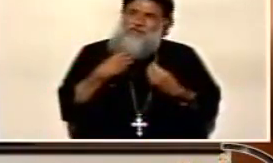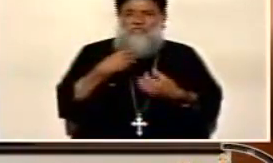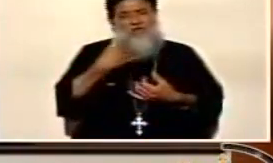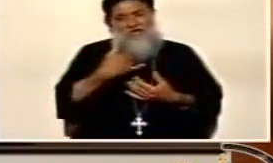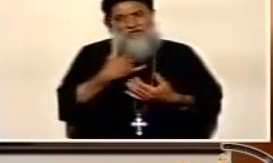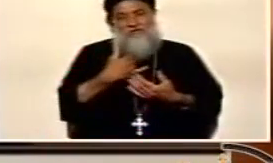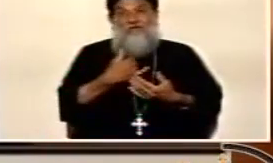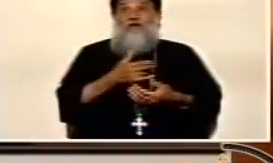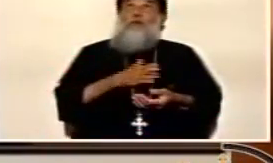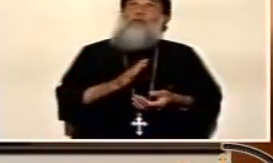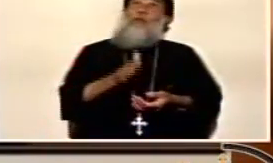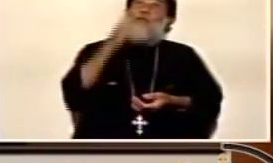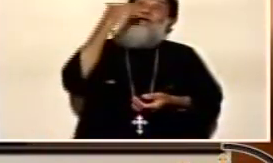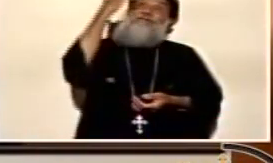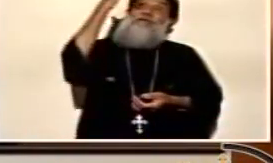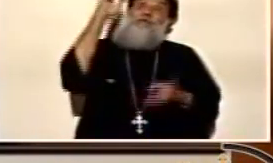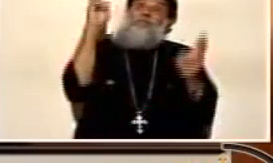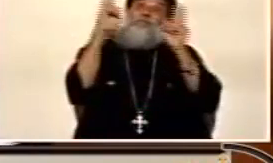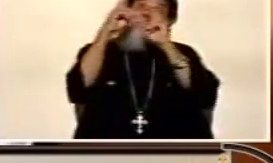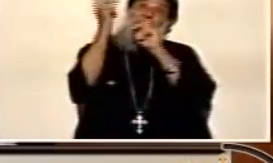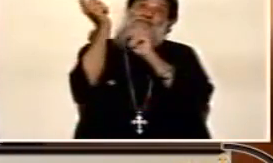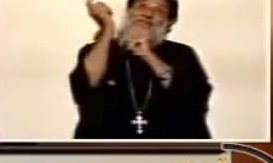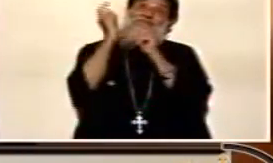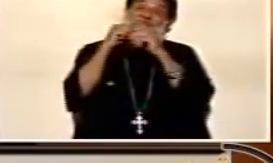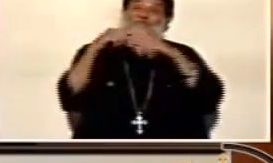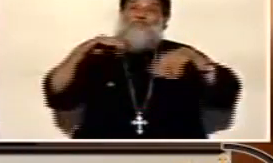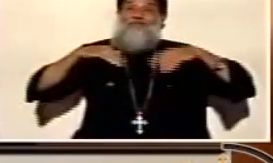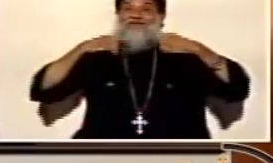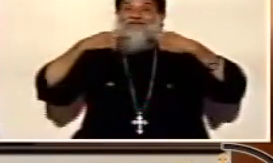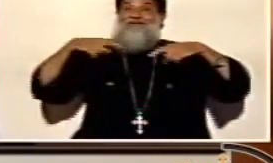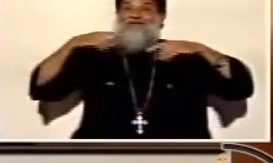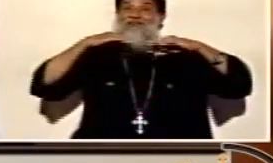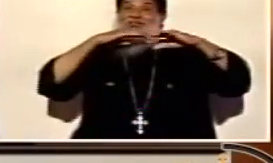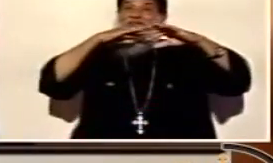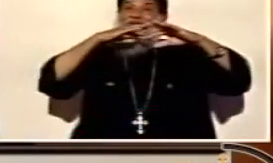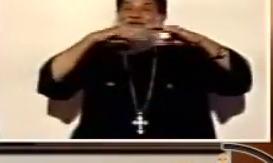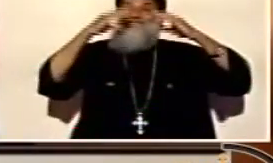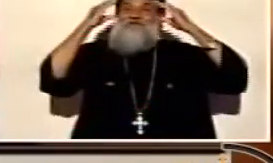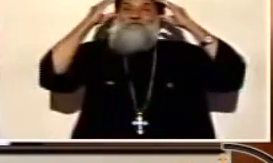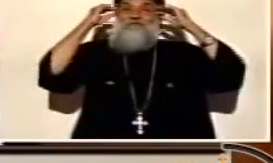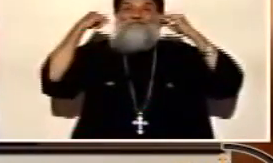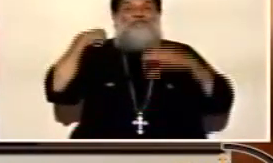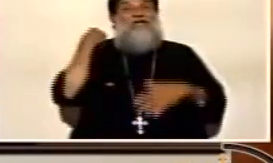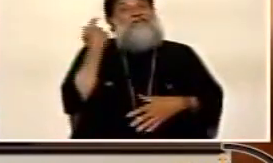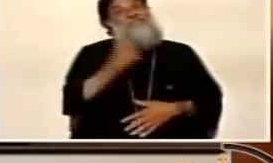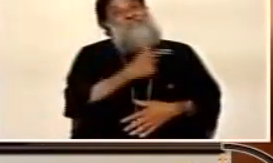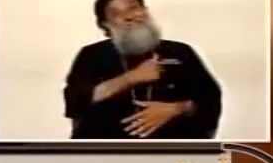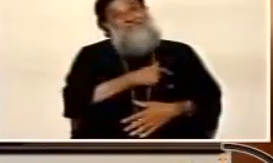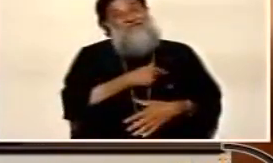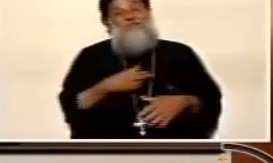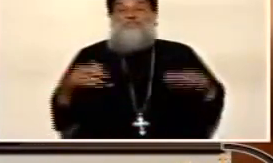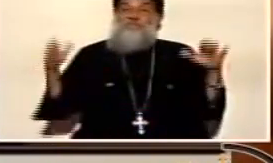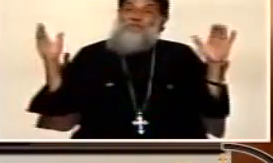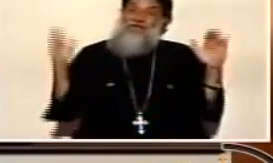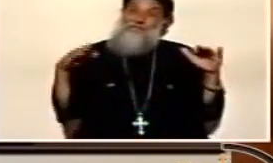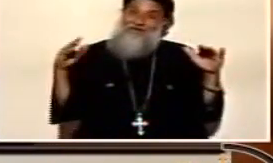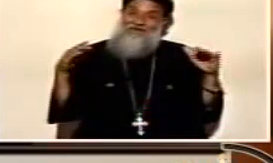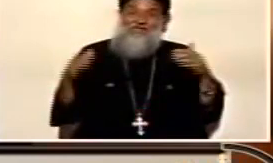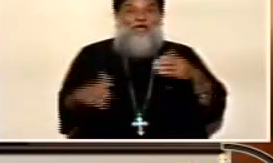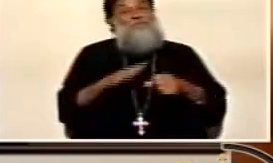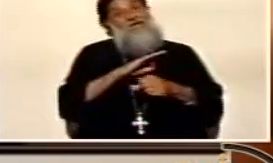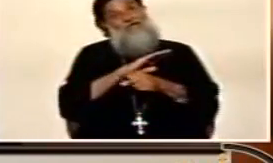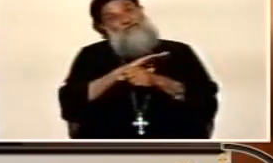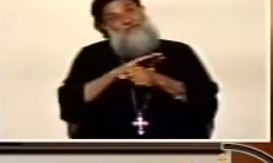بيروح الفردوس كل الموجودين قديسين، قد إيه الواحد يشوف